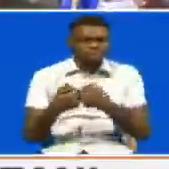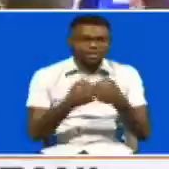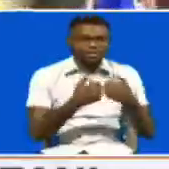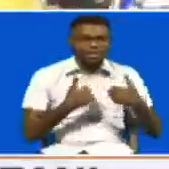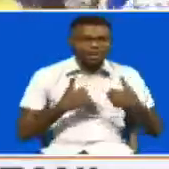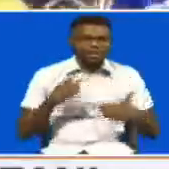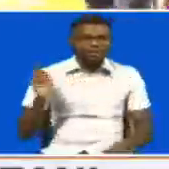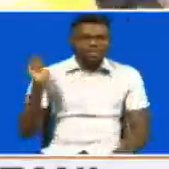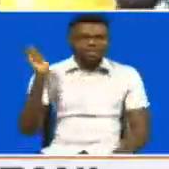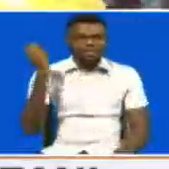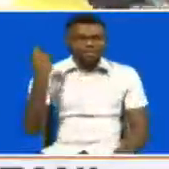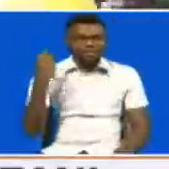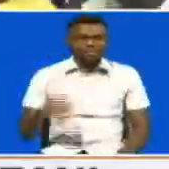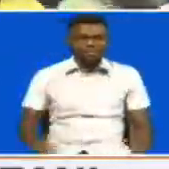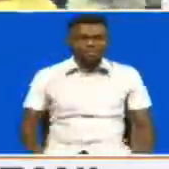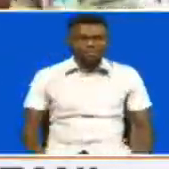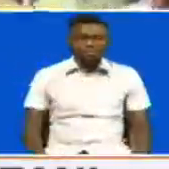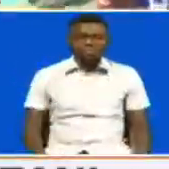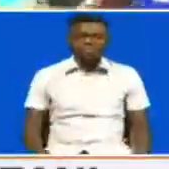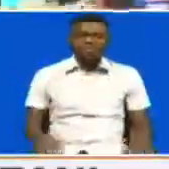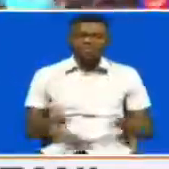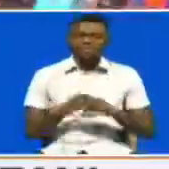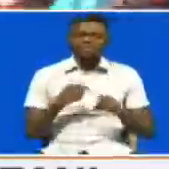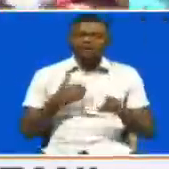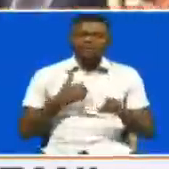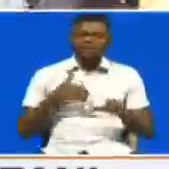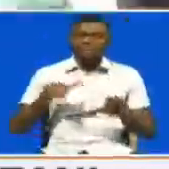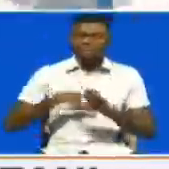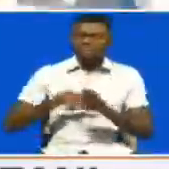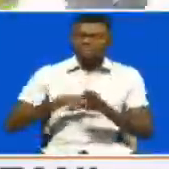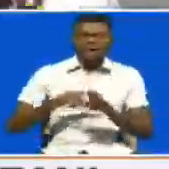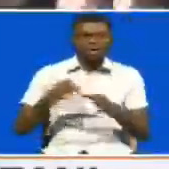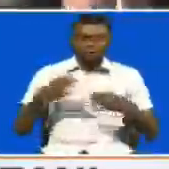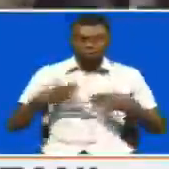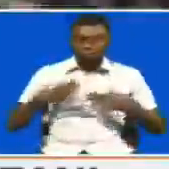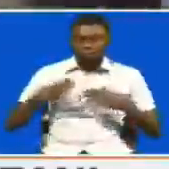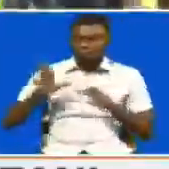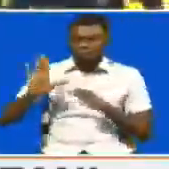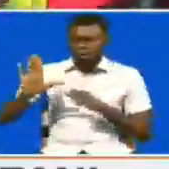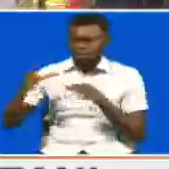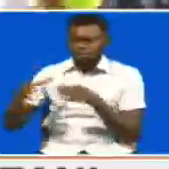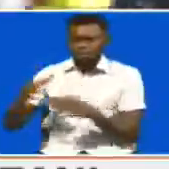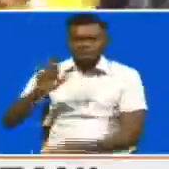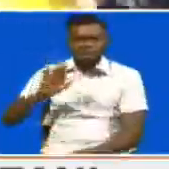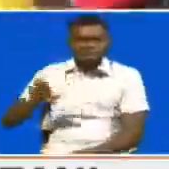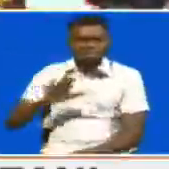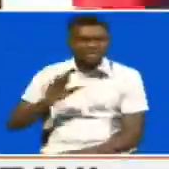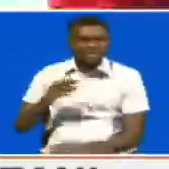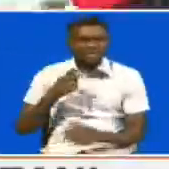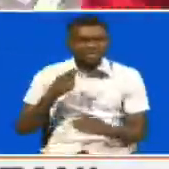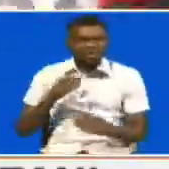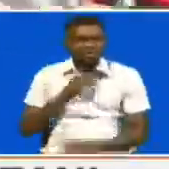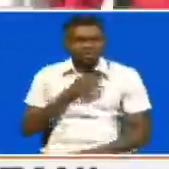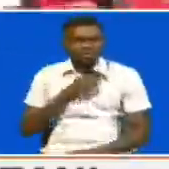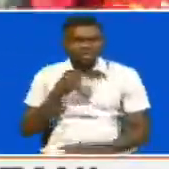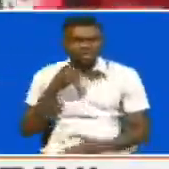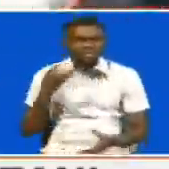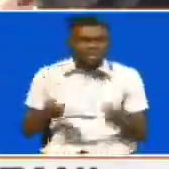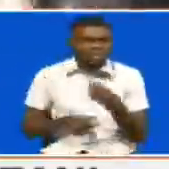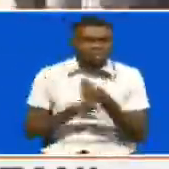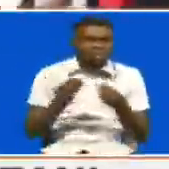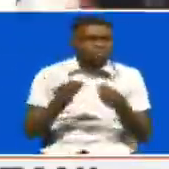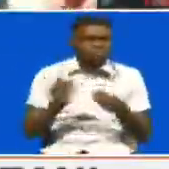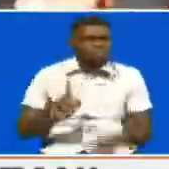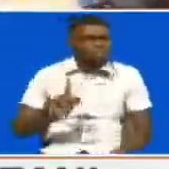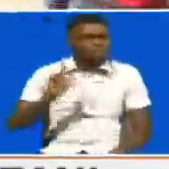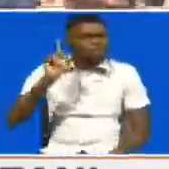taifa. Wakiongozwa na Charles Osewe wa bunge la Mwananchi, wakalalamika kuwa gharama ya uchumi imepanda na kwamba hali